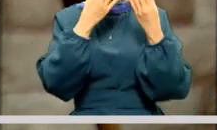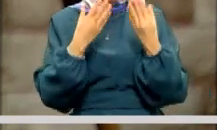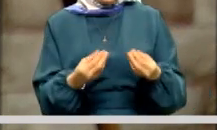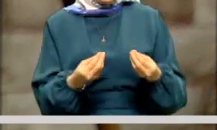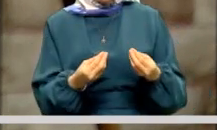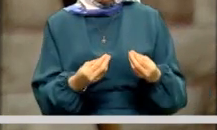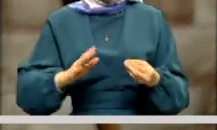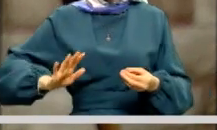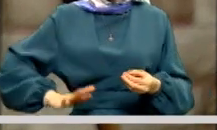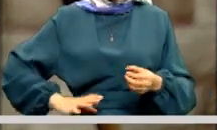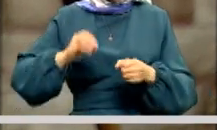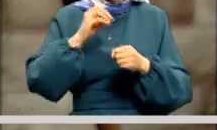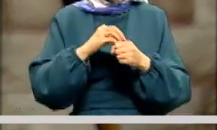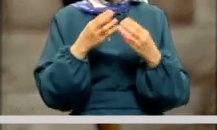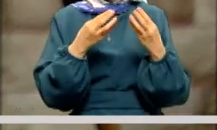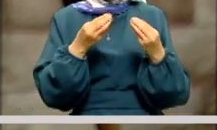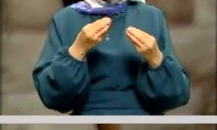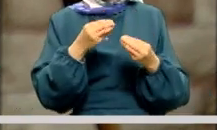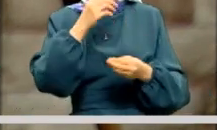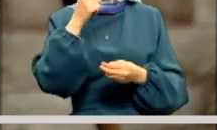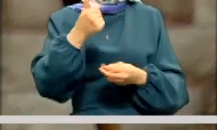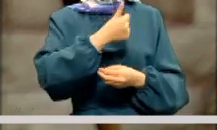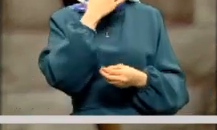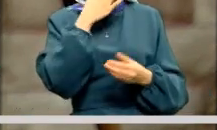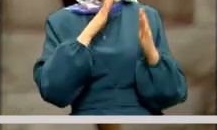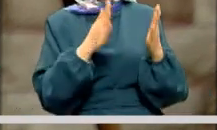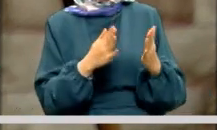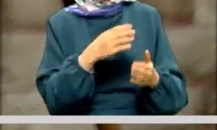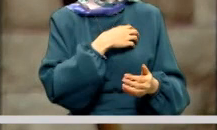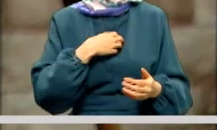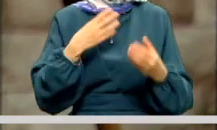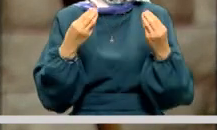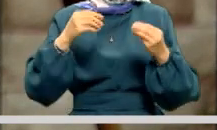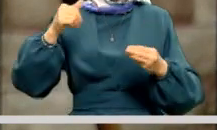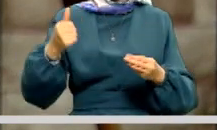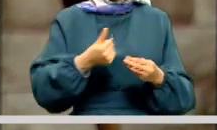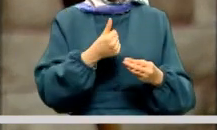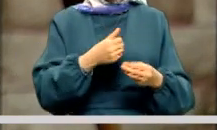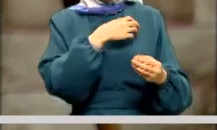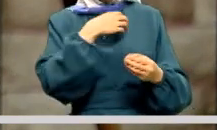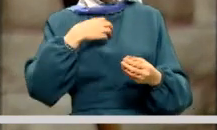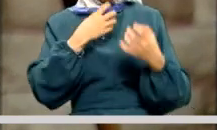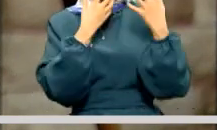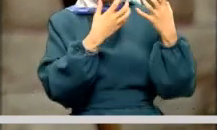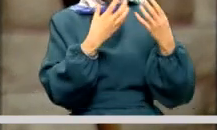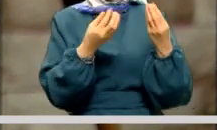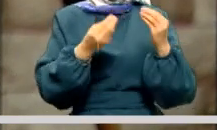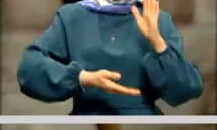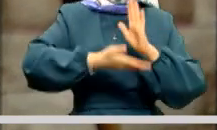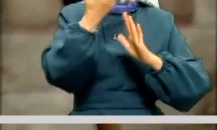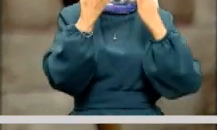farklı bir tesirimiz çok olmuyor anneler kadar niye Çünkü annenin Merhameti bizden daha geniş